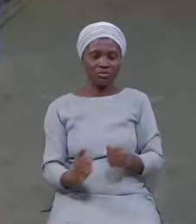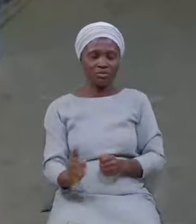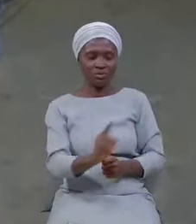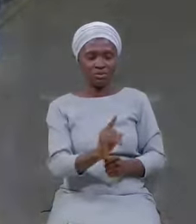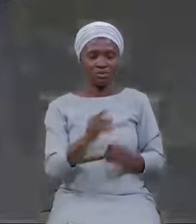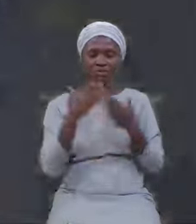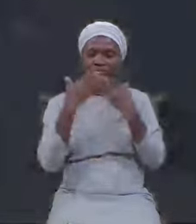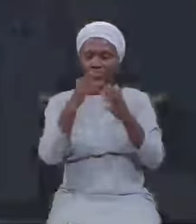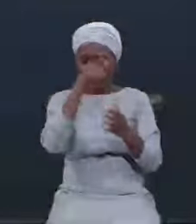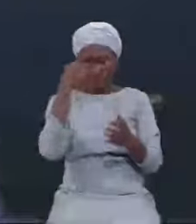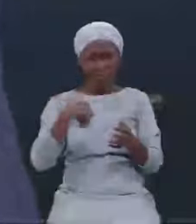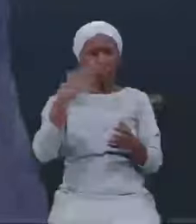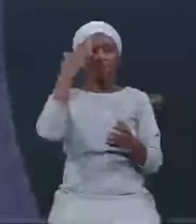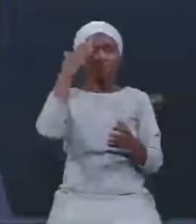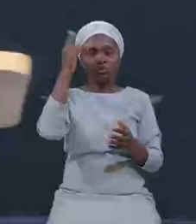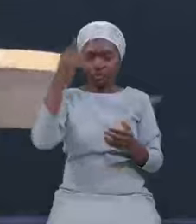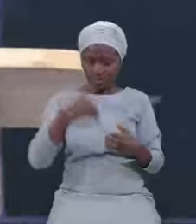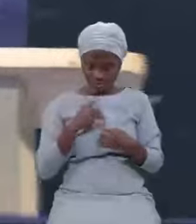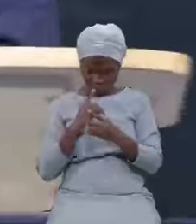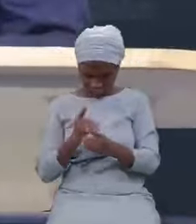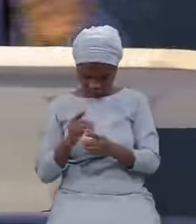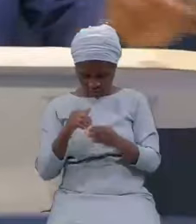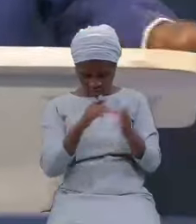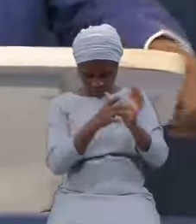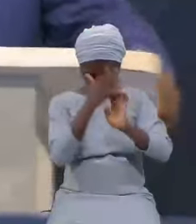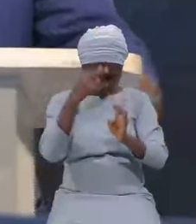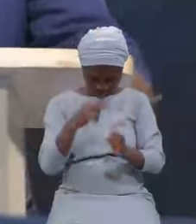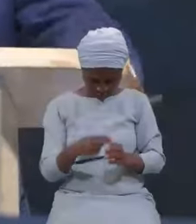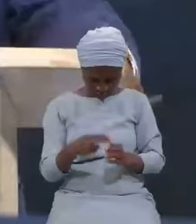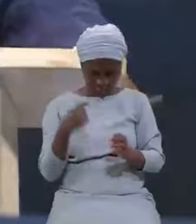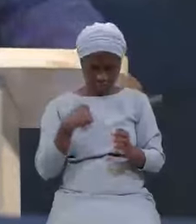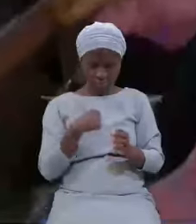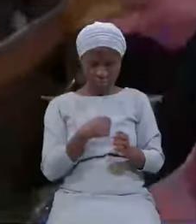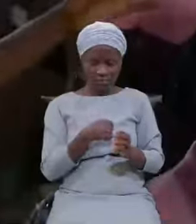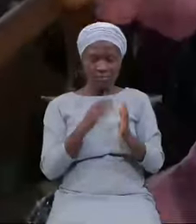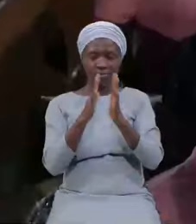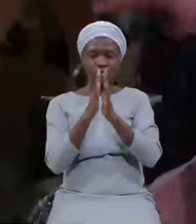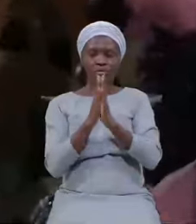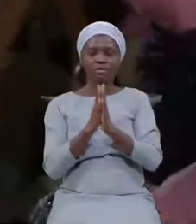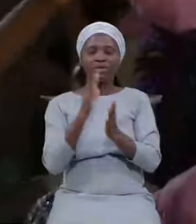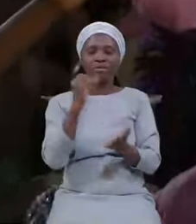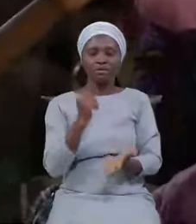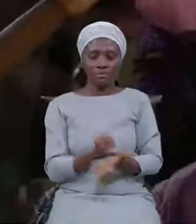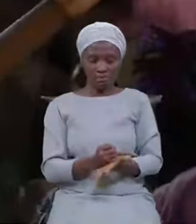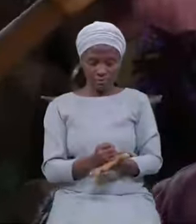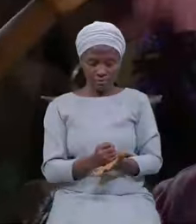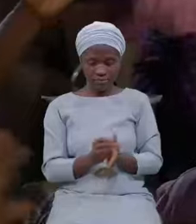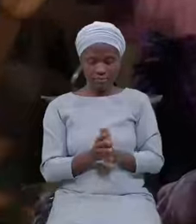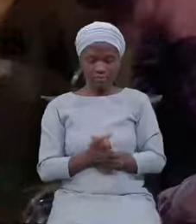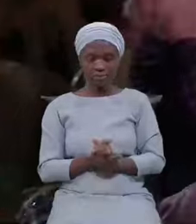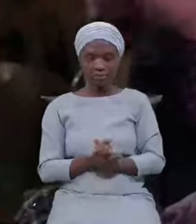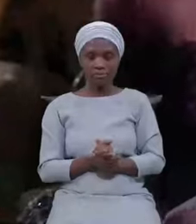l'exaucement. Au nom de Jésus, nous prions. Que Dieu vous bénisse, pour vous